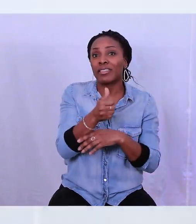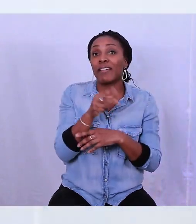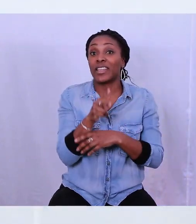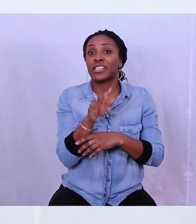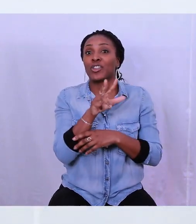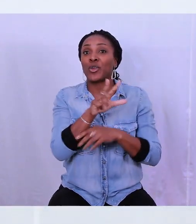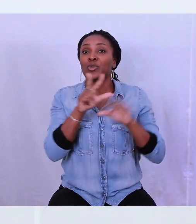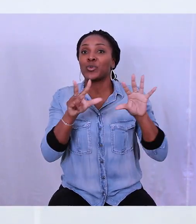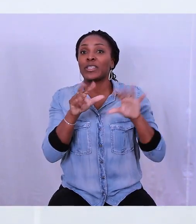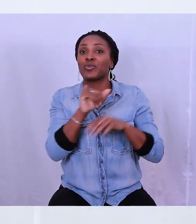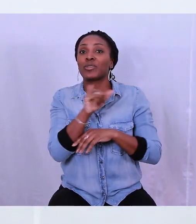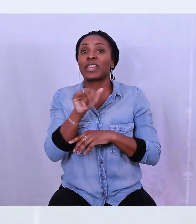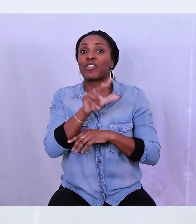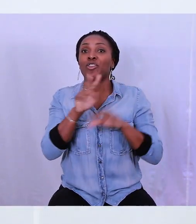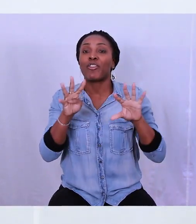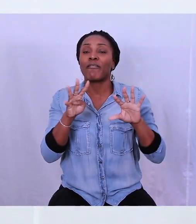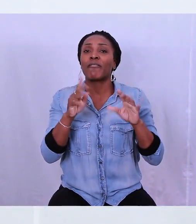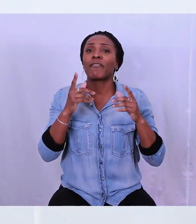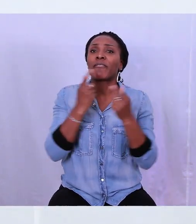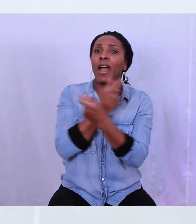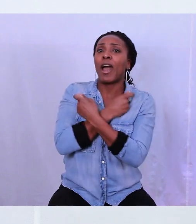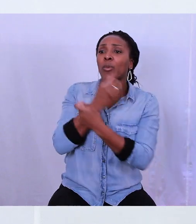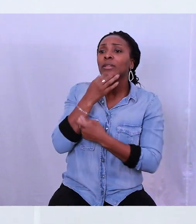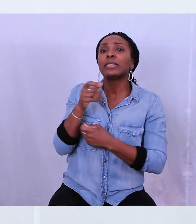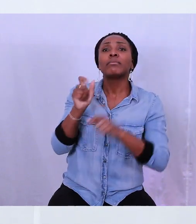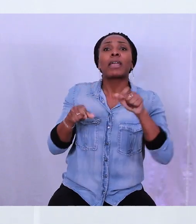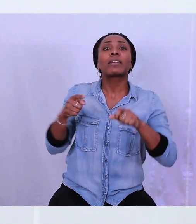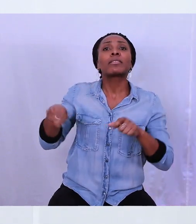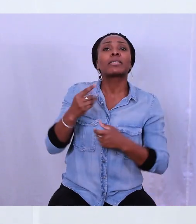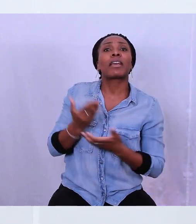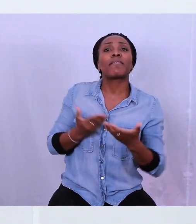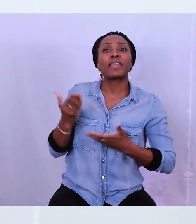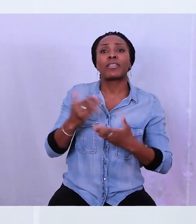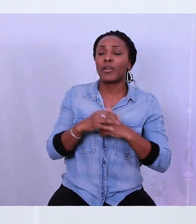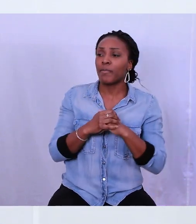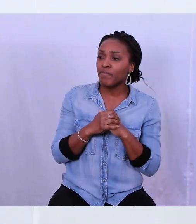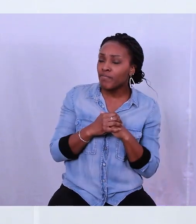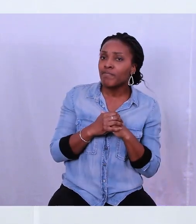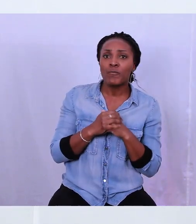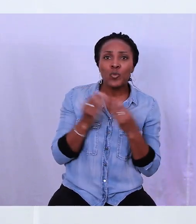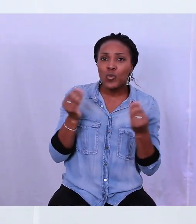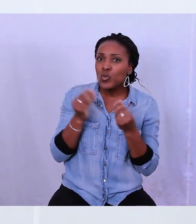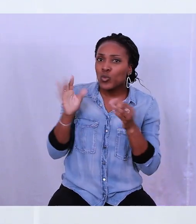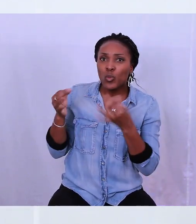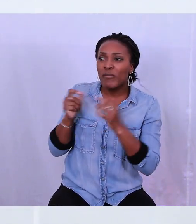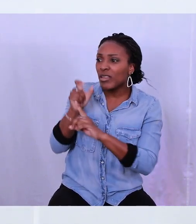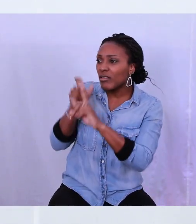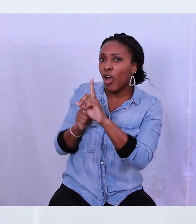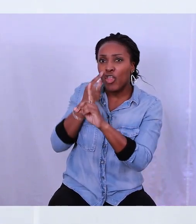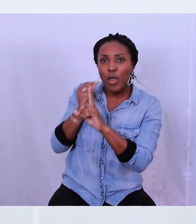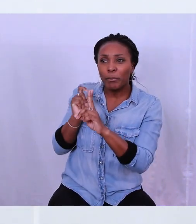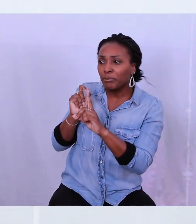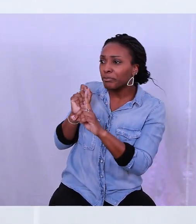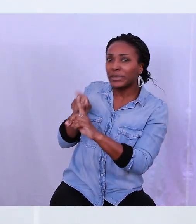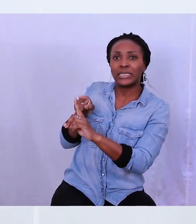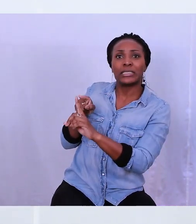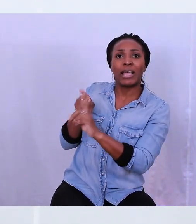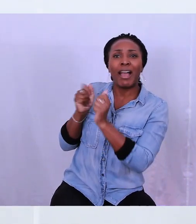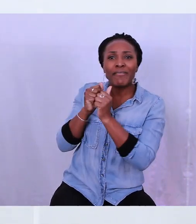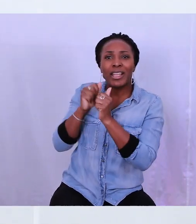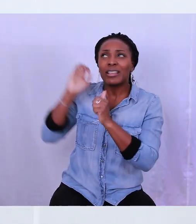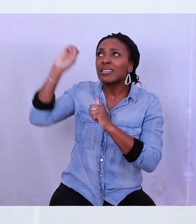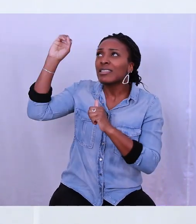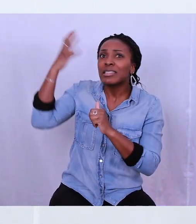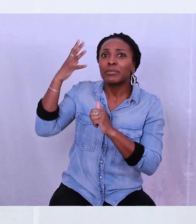38-39, Pharaon dit à ses serviteurs, « Trouverions-nous un homme comme celui-ci, ayant en lui l'Esprit de Dieu ?»